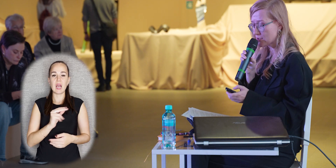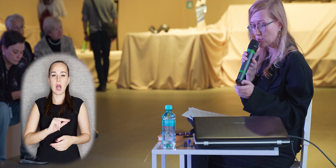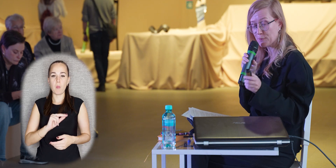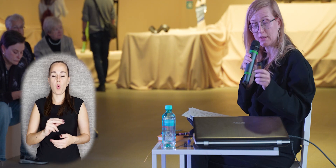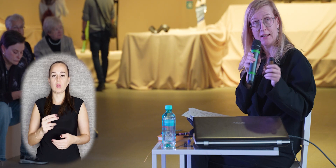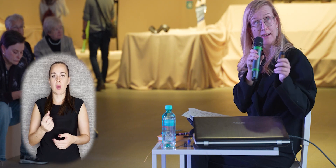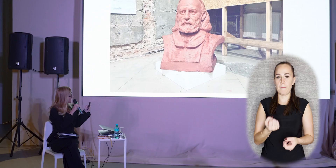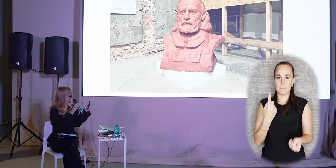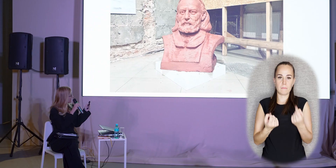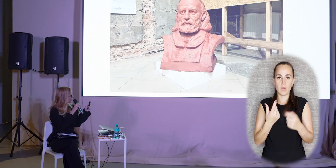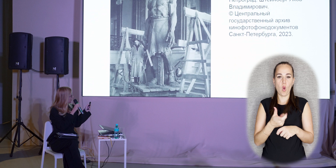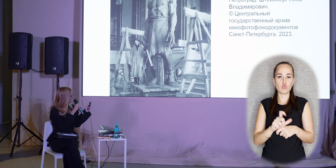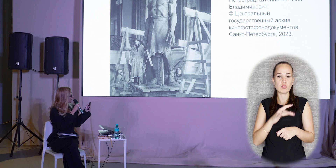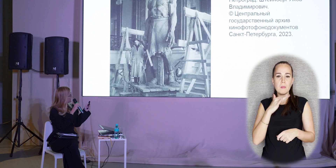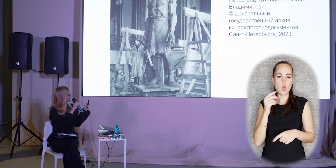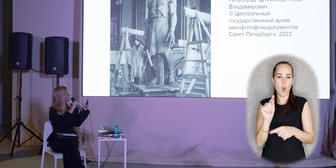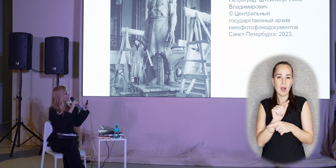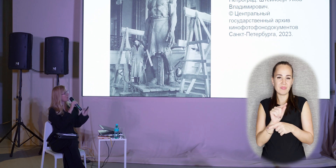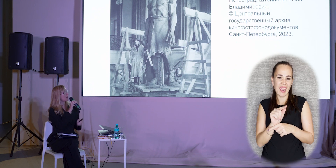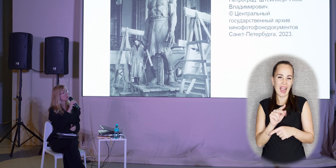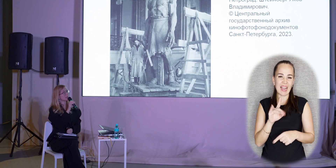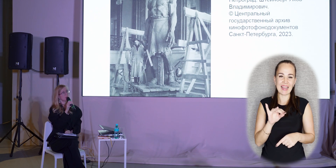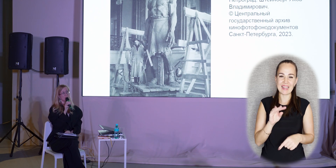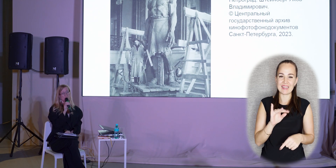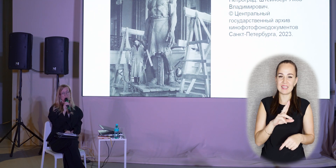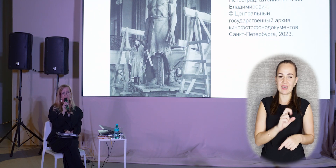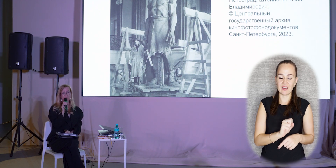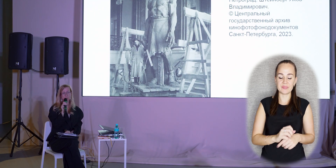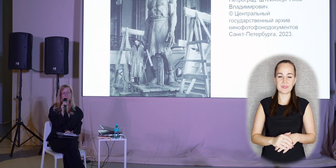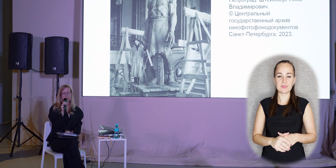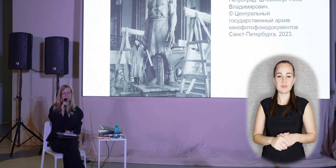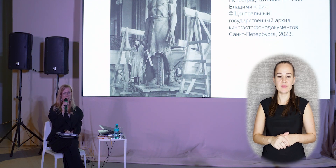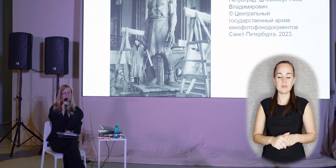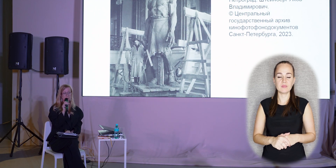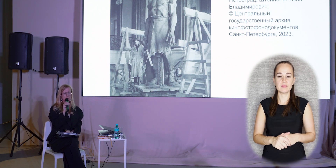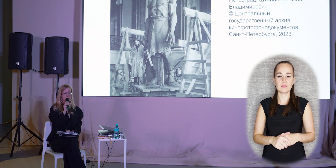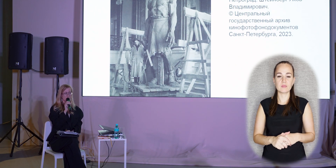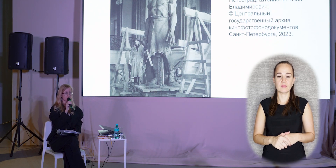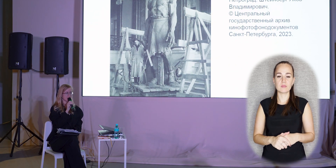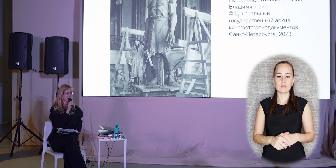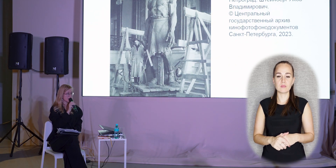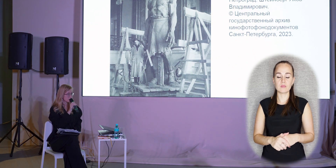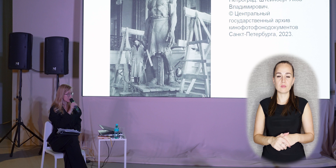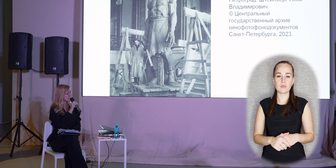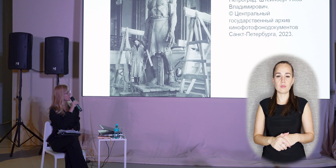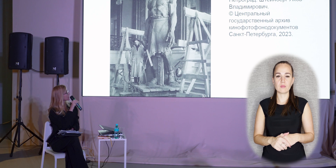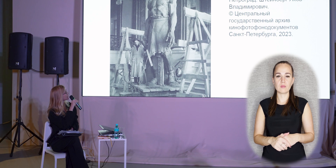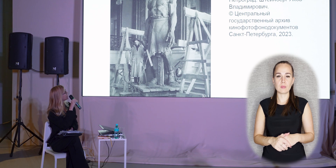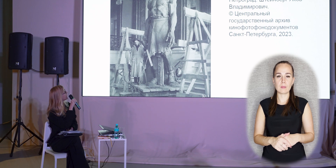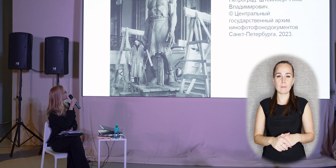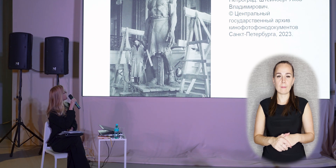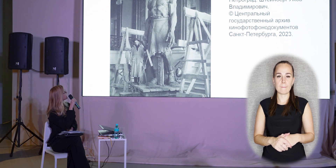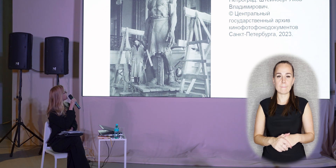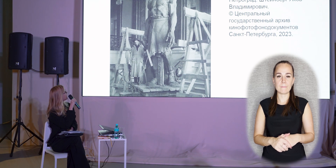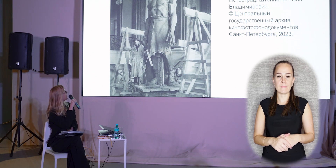большую критику. Но мы пока поговорим об еще одном авторе, который ближе был все-таки к академизму, к академической